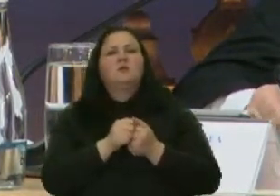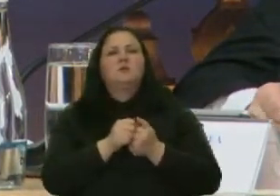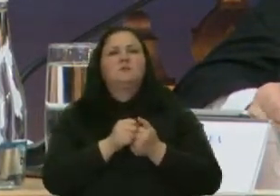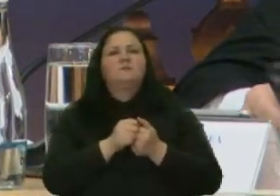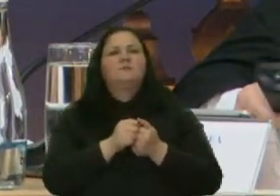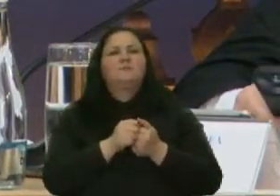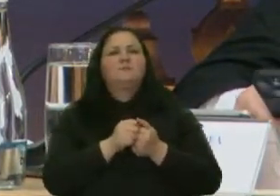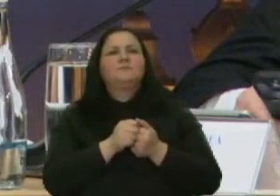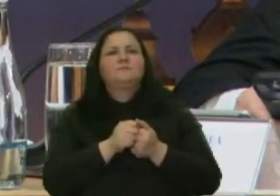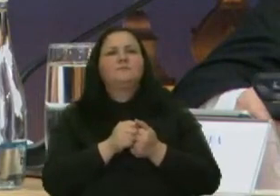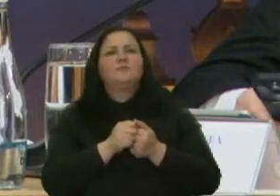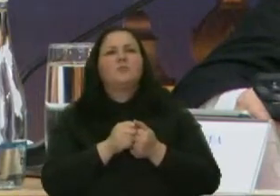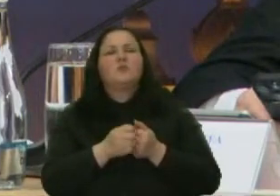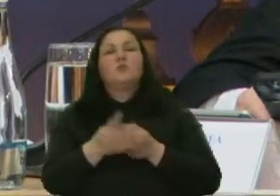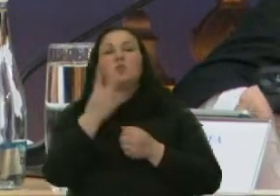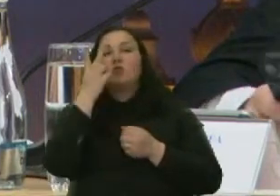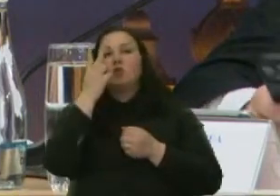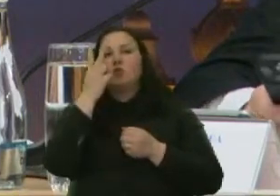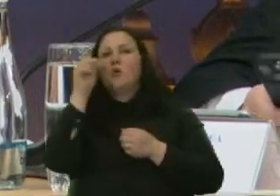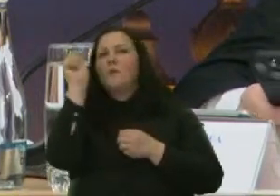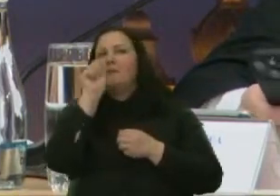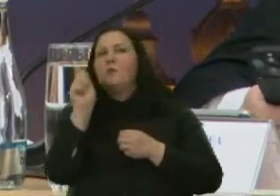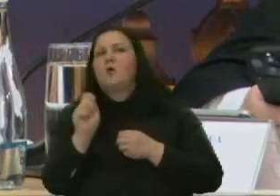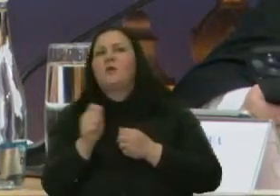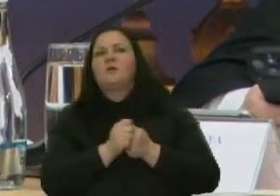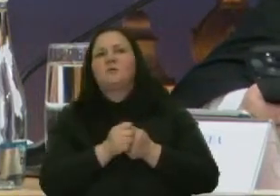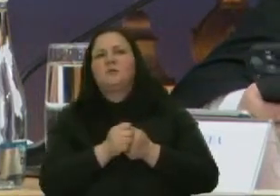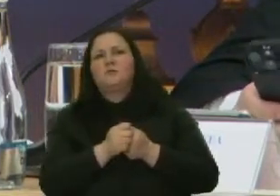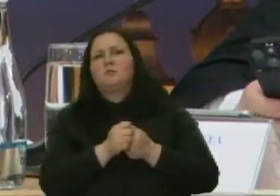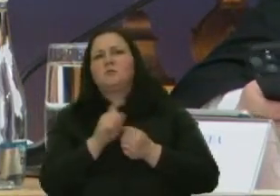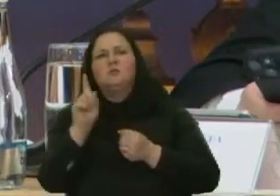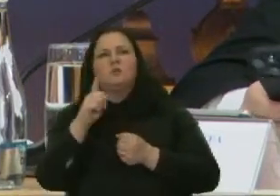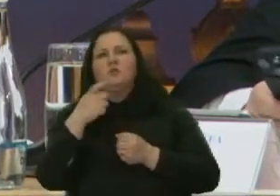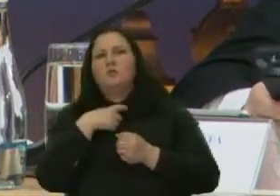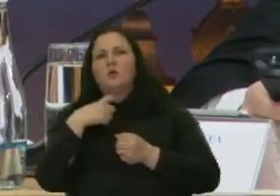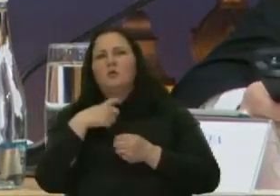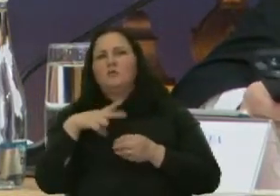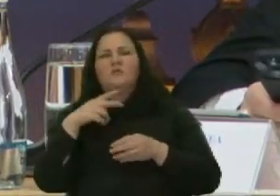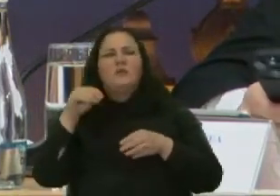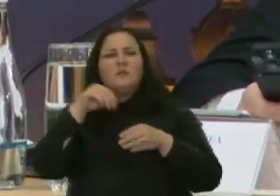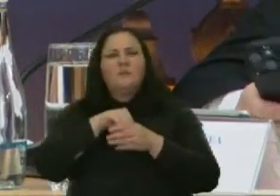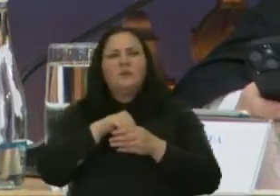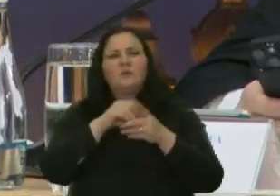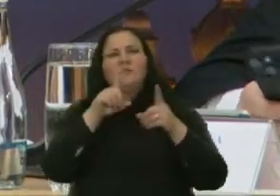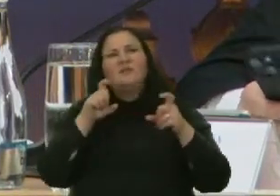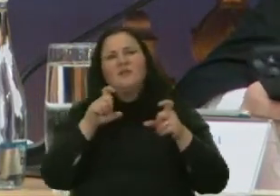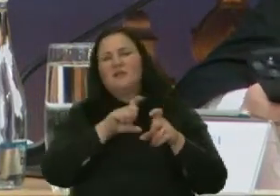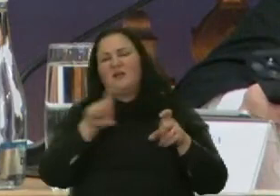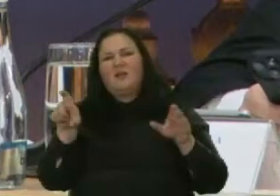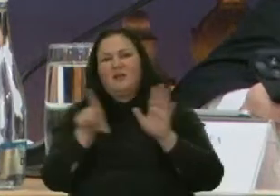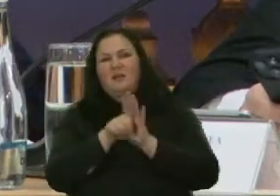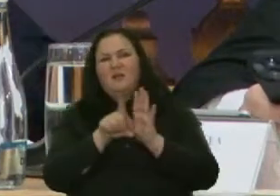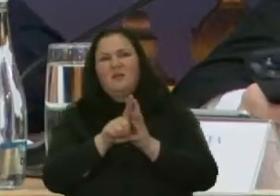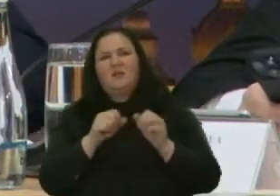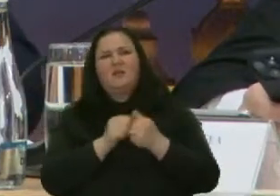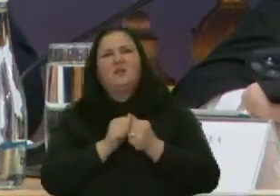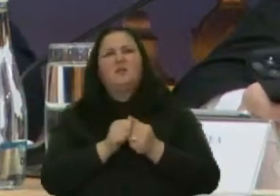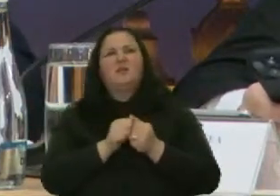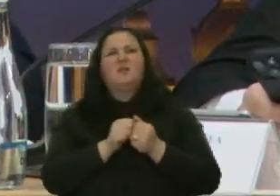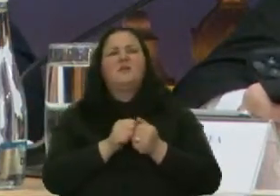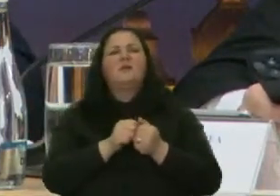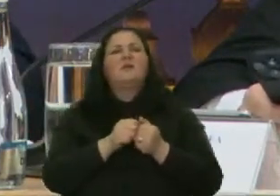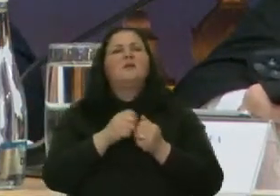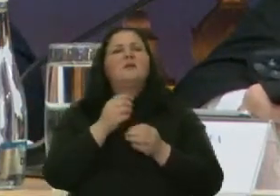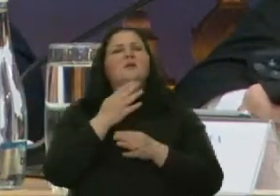unităților școlare două proiecte ă au n au putut fi implementate din motive de legalitate subvenție pentru trecerea de pe centralele